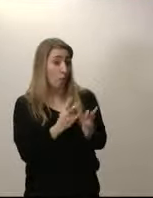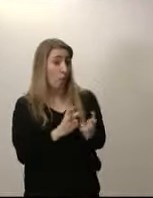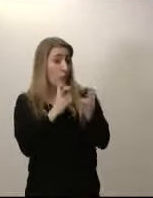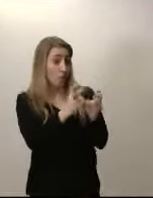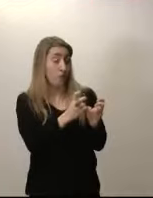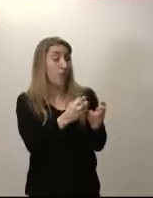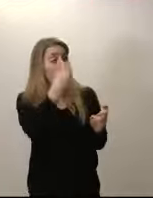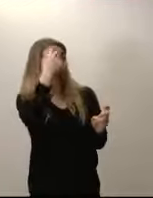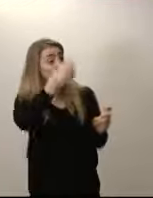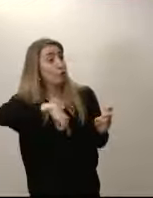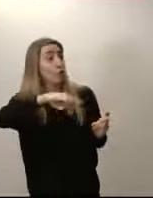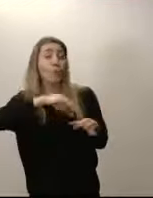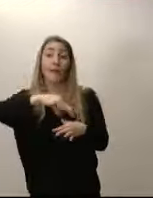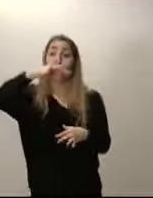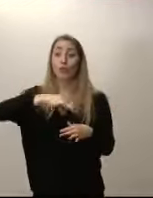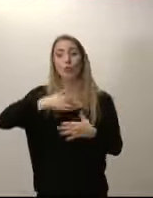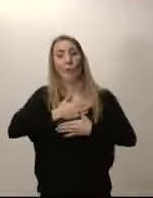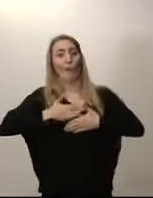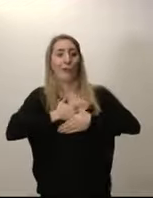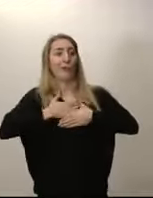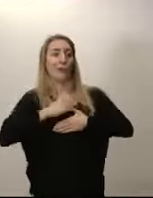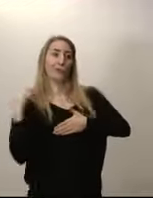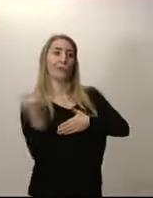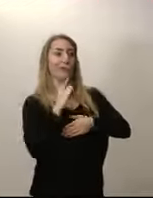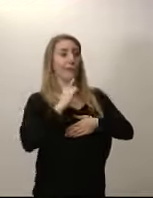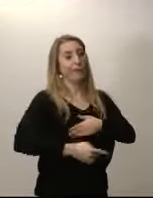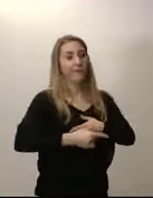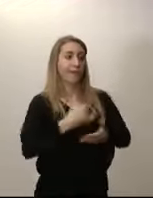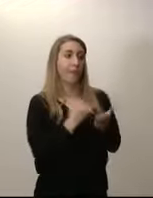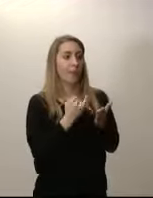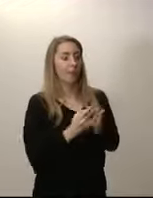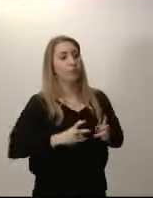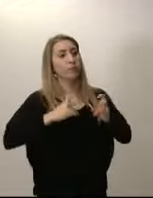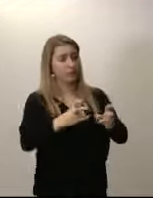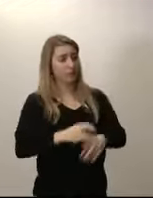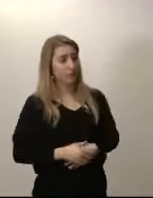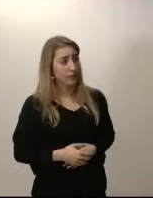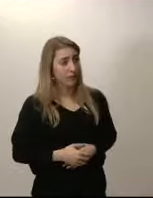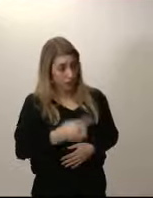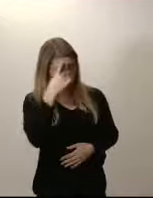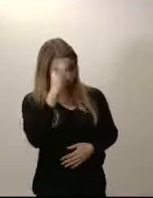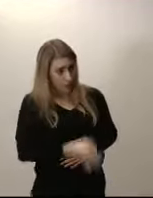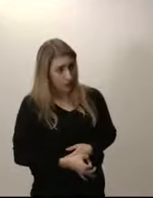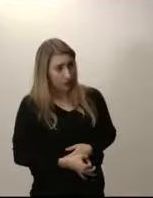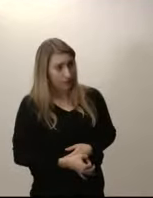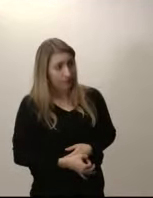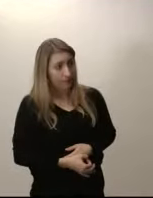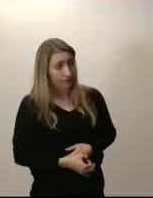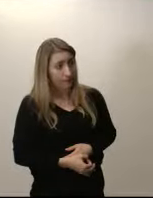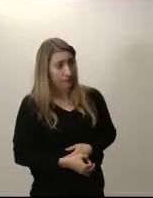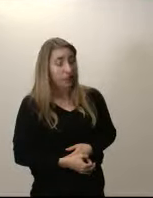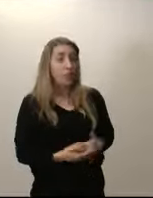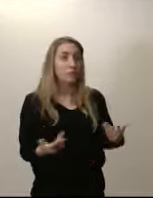nous élus, que ça nous fait plaisir d'augmenter les impôts? Pensez-vous une minute que si nous avions cette